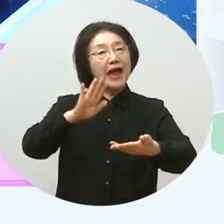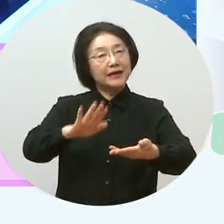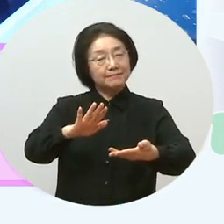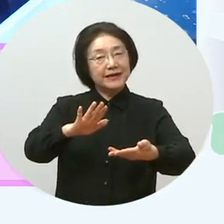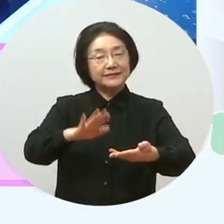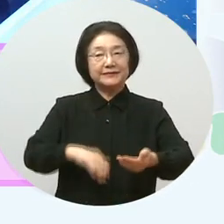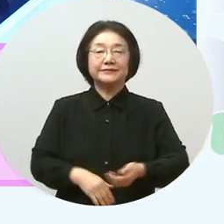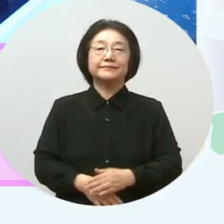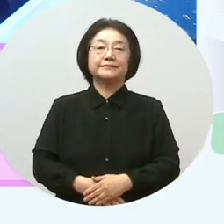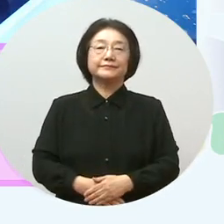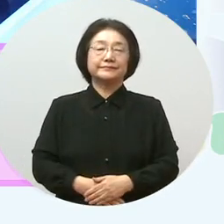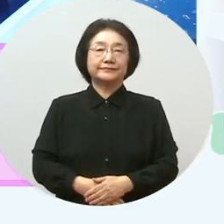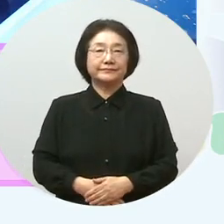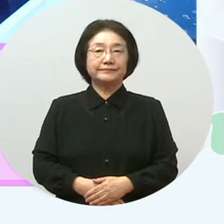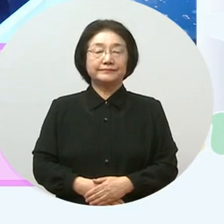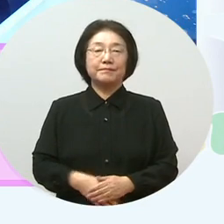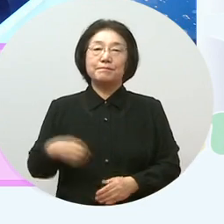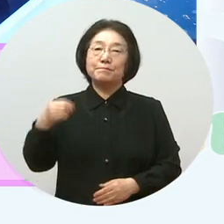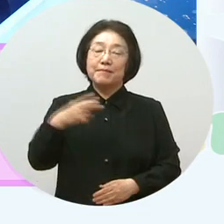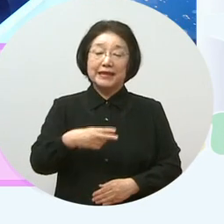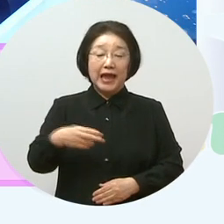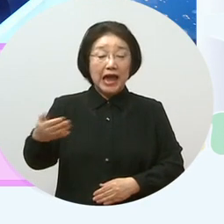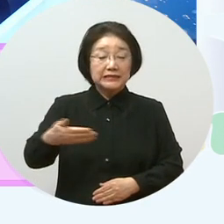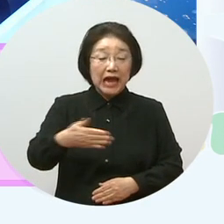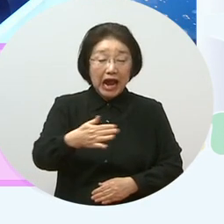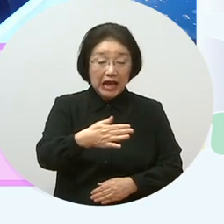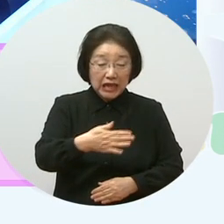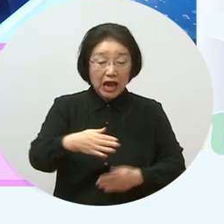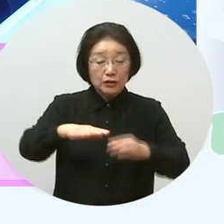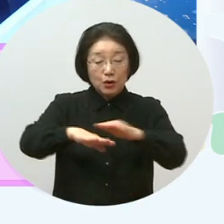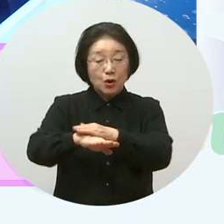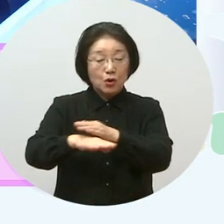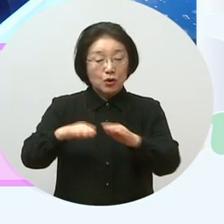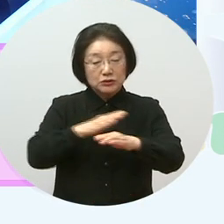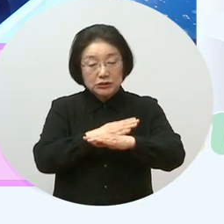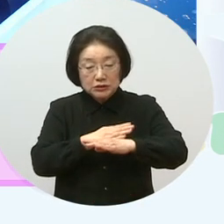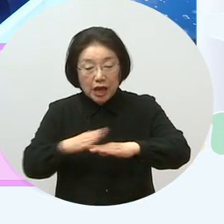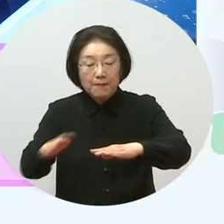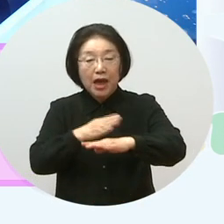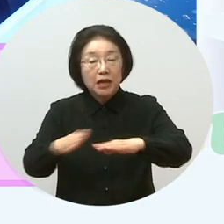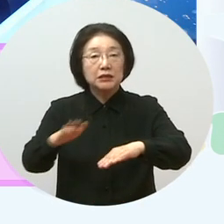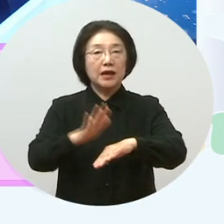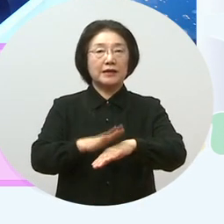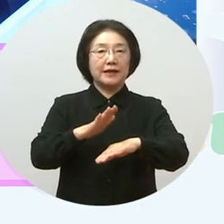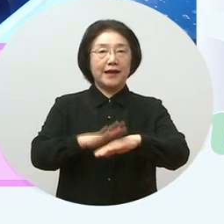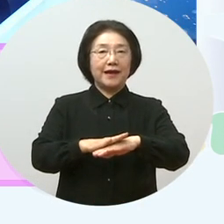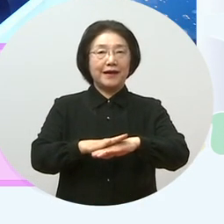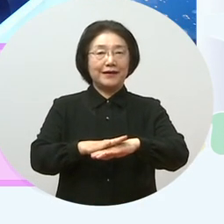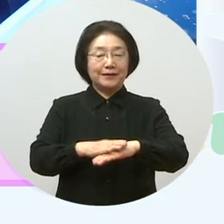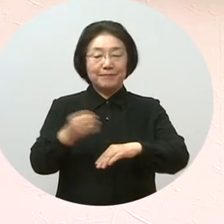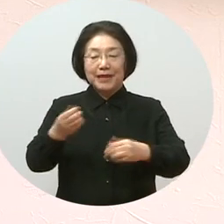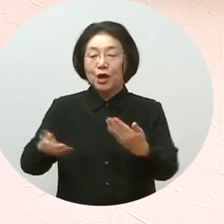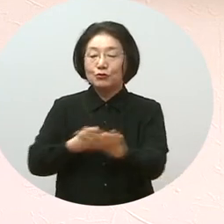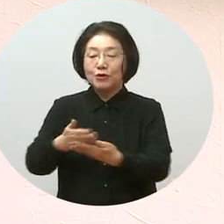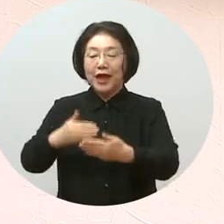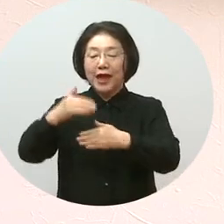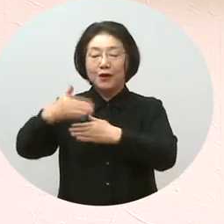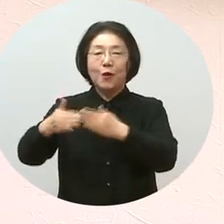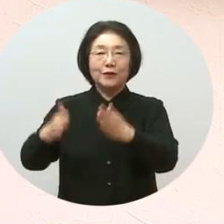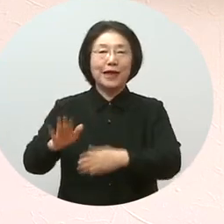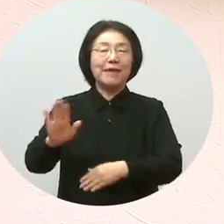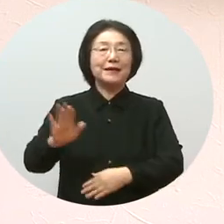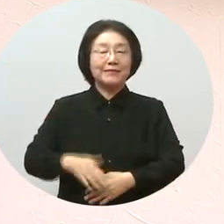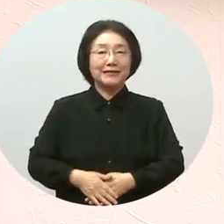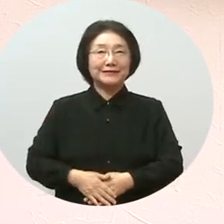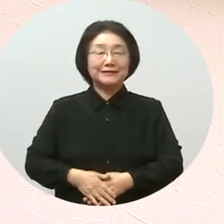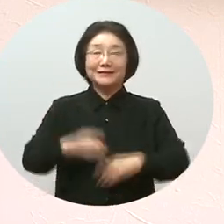などが販売されます。また魚のさばき方教室や、魚ふれあいコーナーも設置します。 各イ